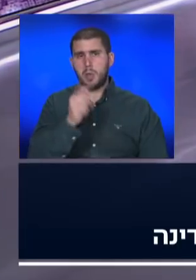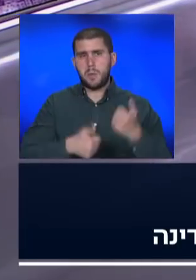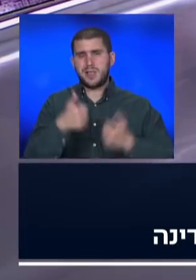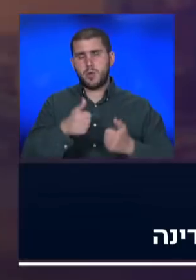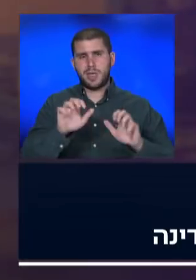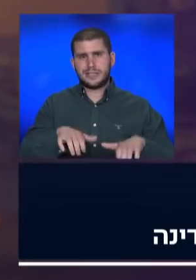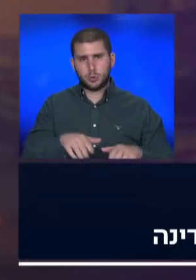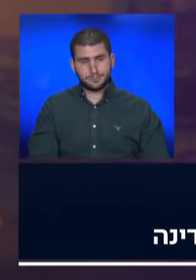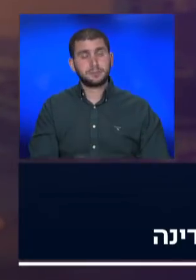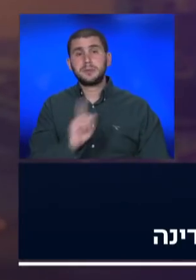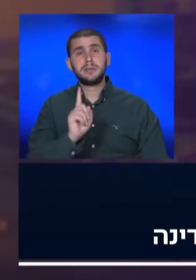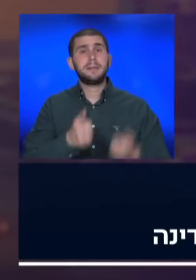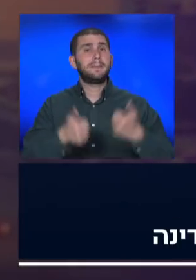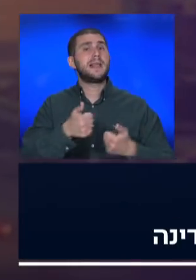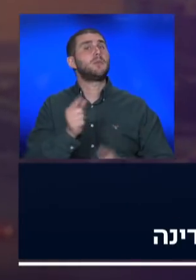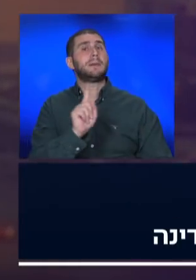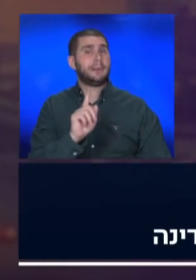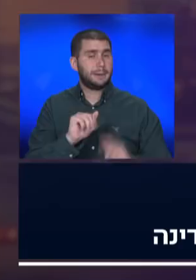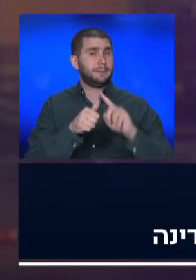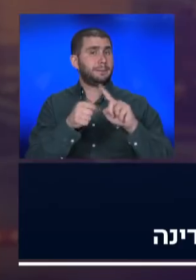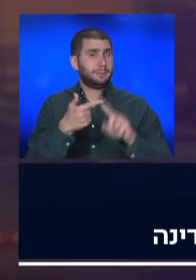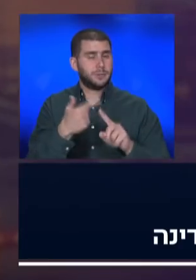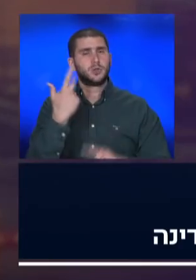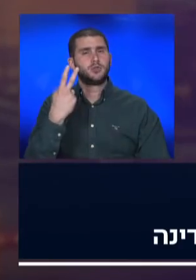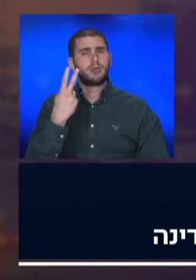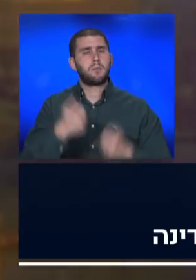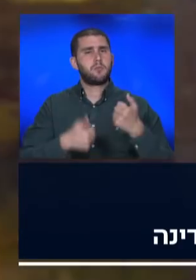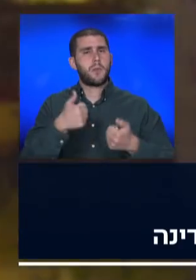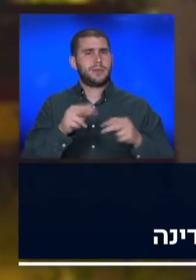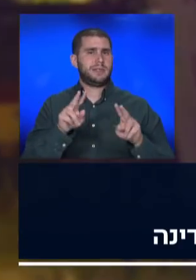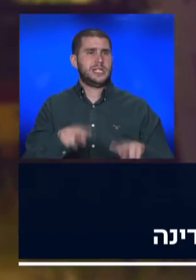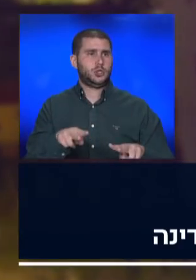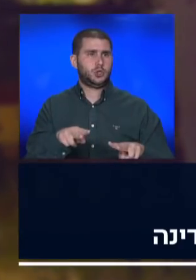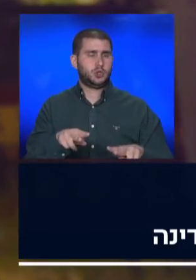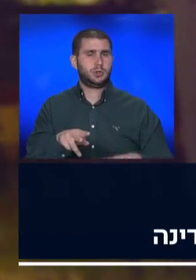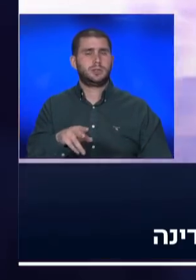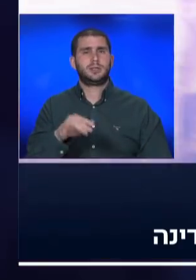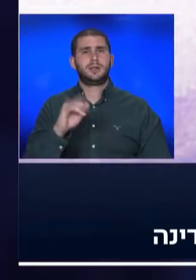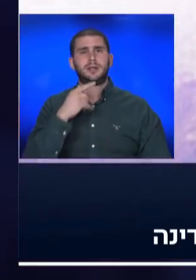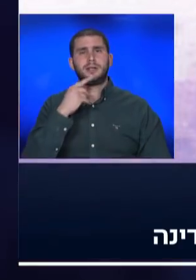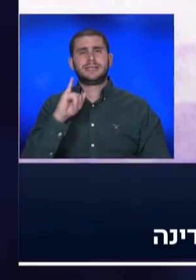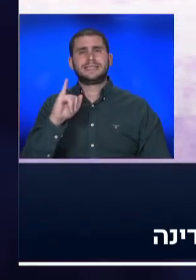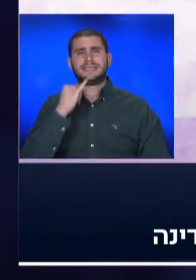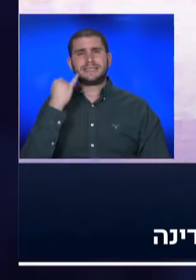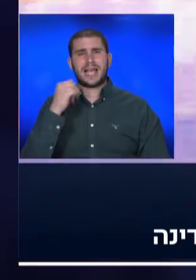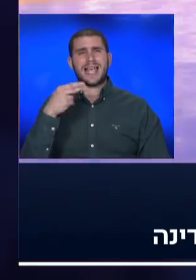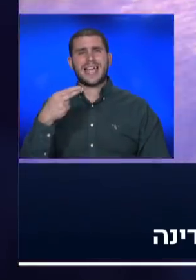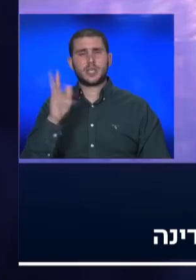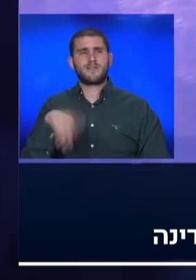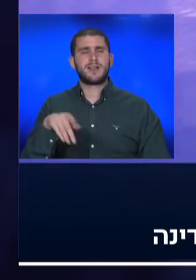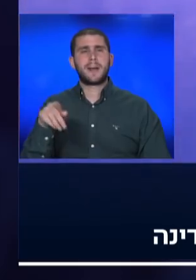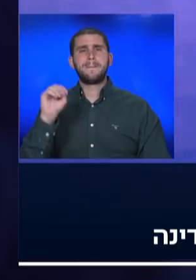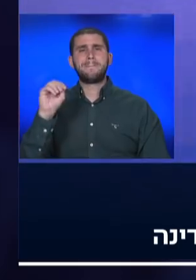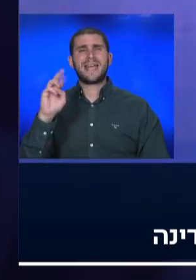שכן יתמודד. שני מועמדים, יצחק הרצוג ומרים פרץ, שניהם כבר הגישו את החתימות שלהם